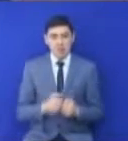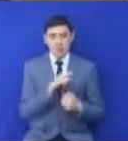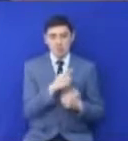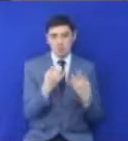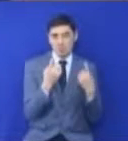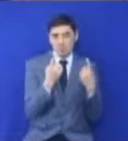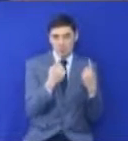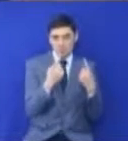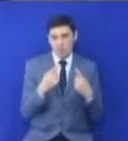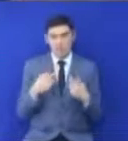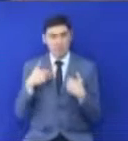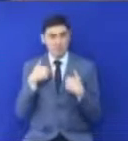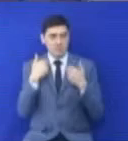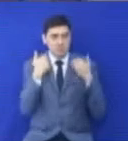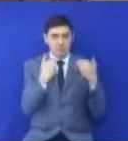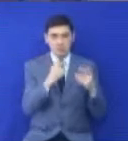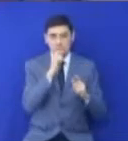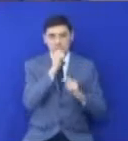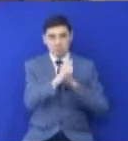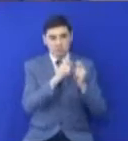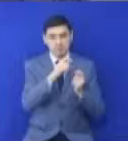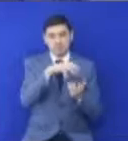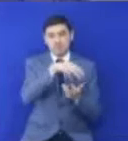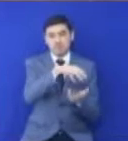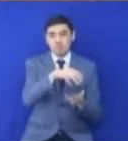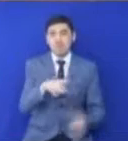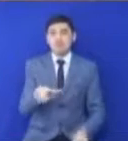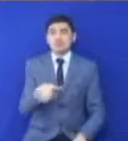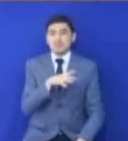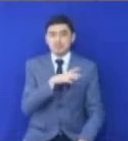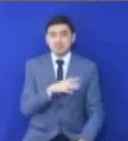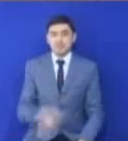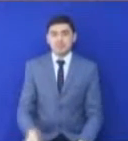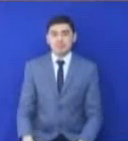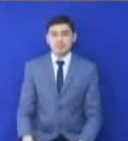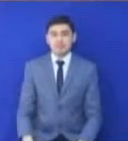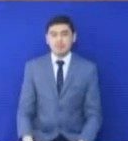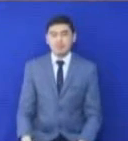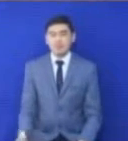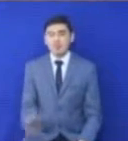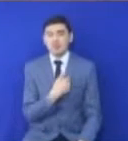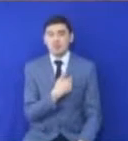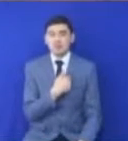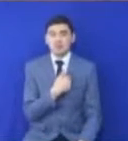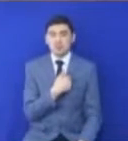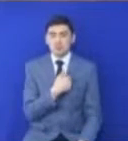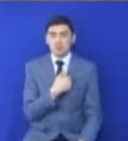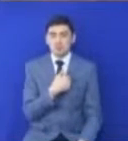иесін құттықтап, сый-сияпат көрсетті. Я хочу склонить голову перед вами.